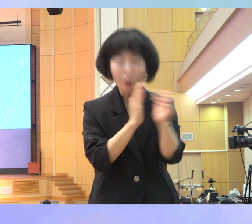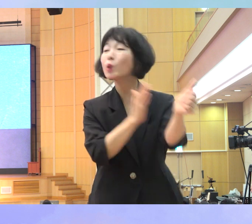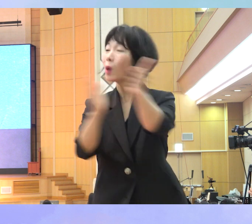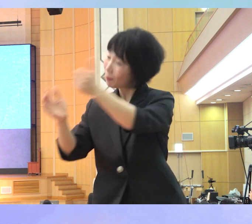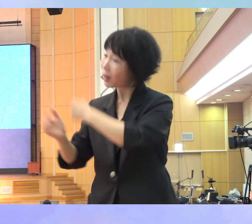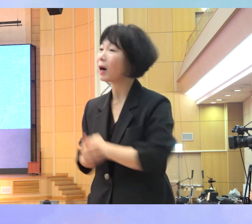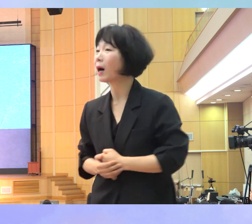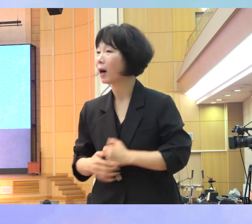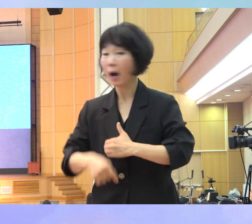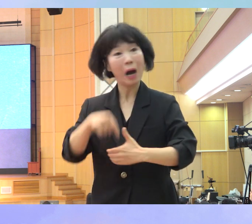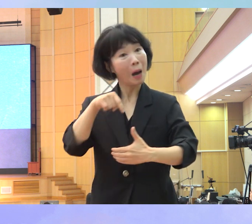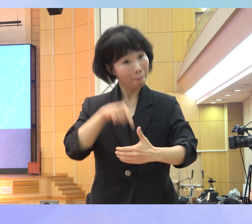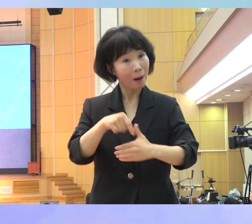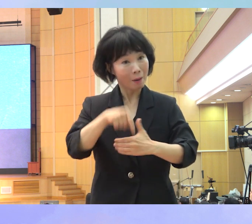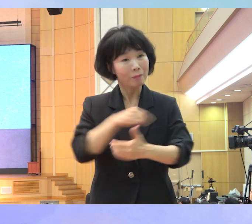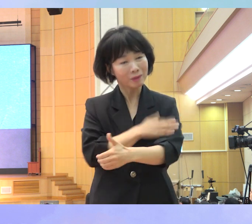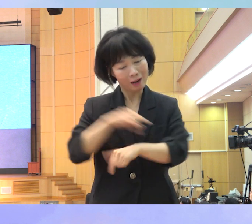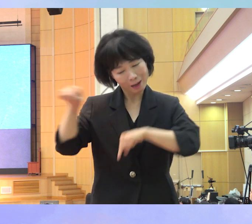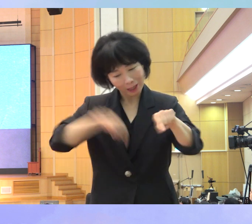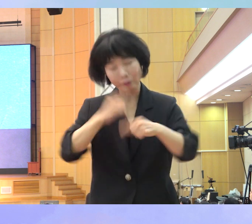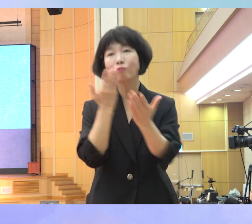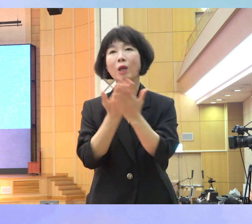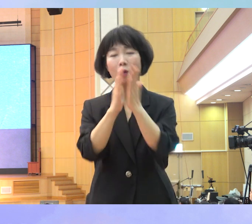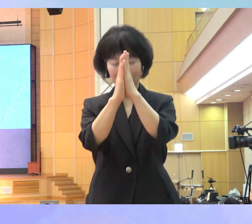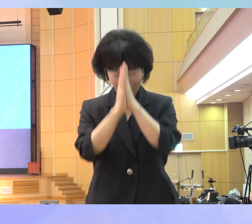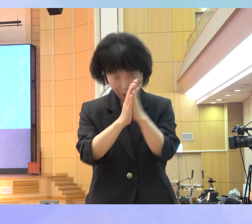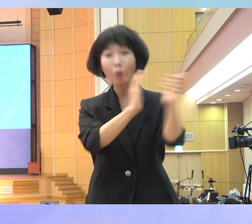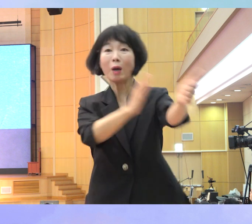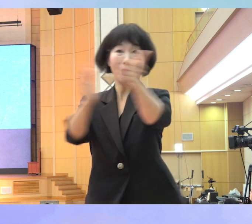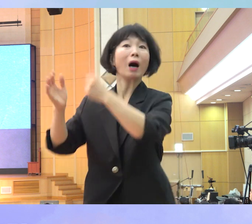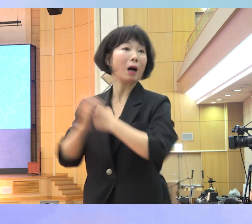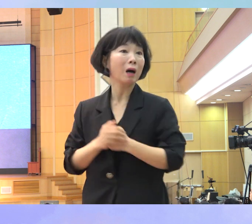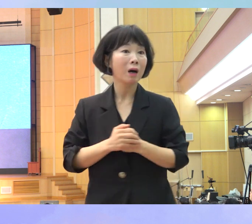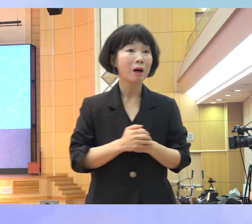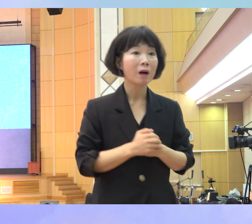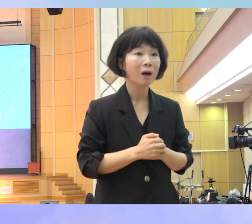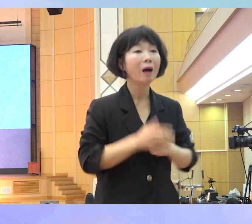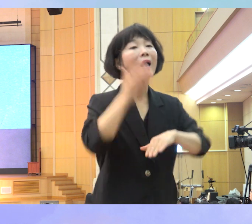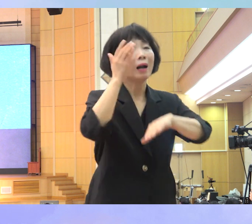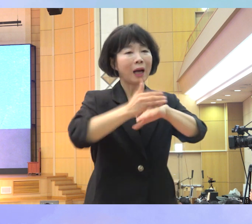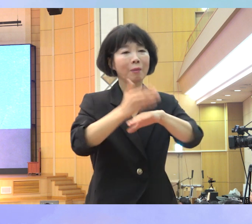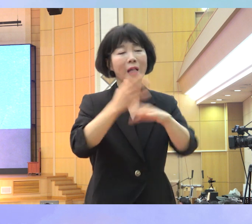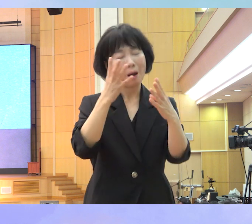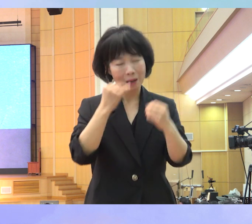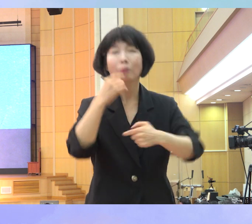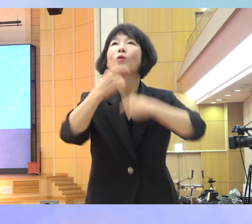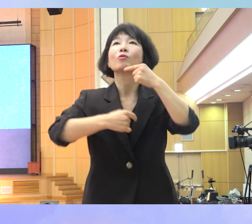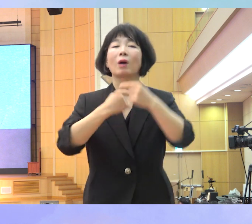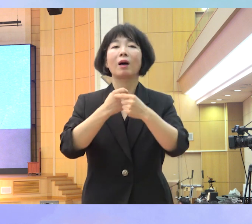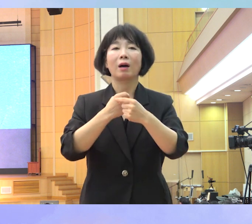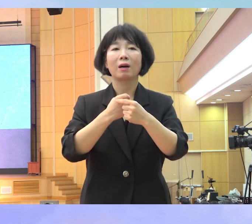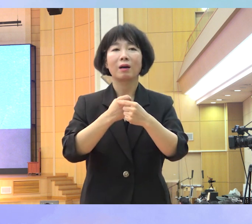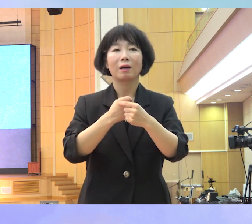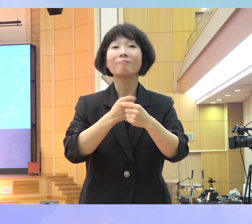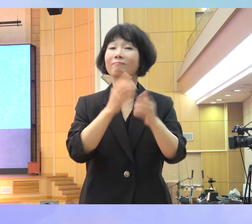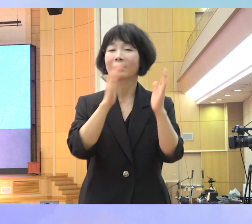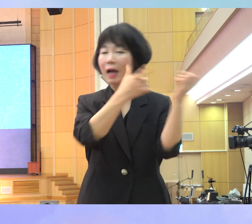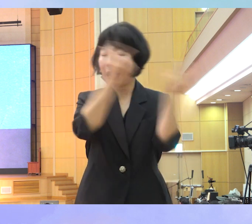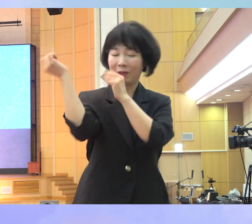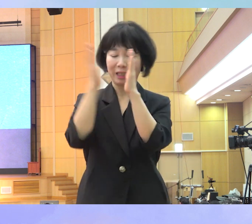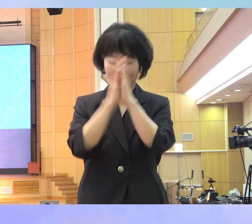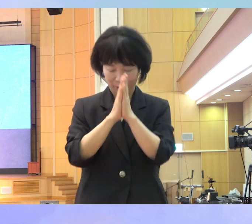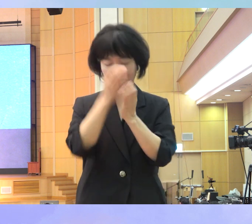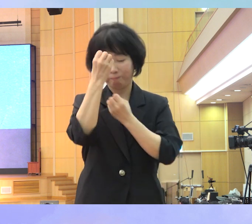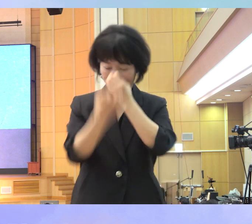주시옵소서. 내 마음을 먼저 다스려 주시고 믿음의 선포를 하게 하시고 감사와 영광을 주님 앞에 올려드립니다라고 이 시간 다 같이